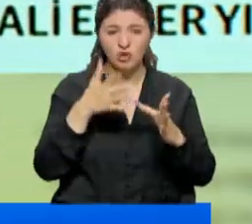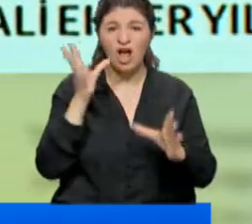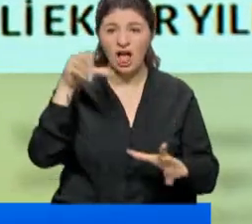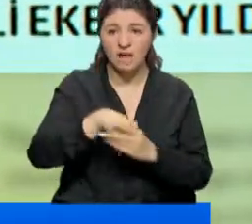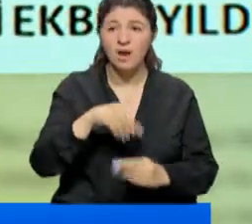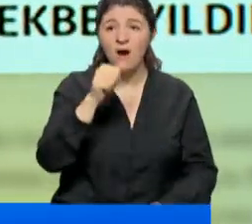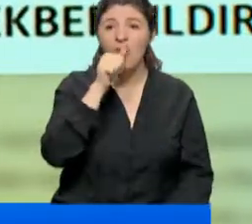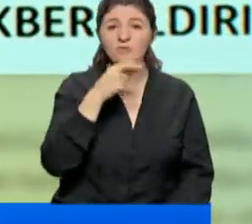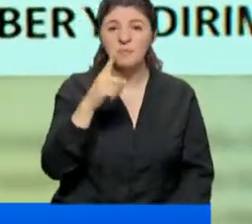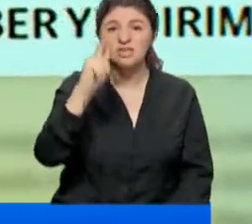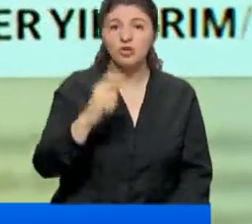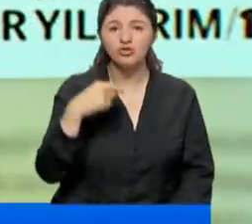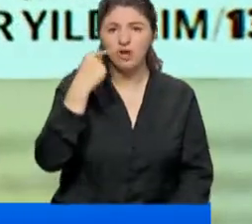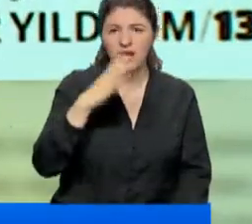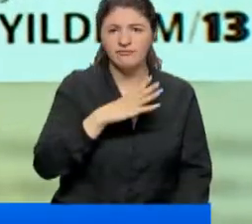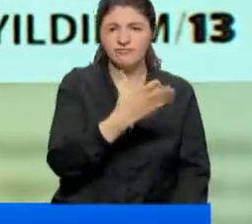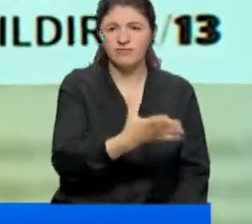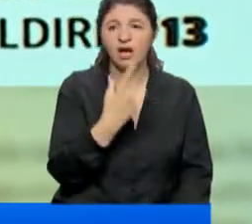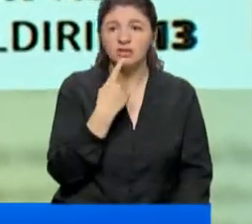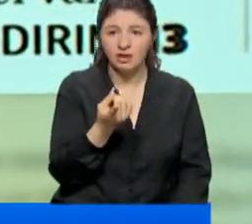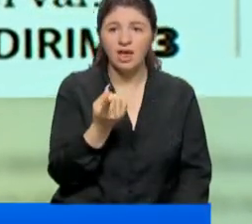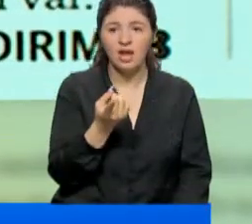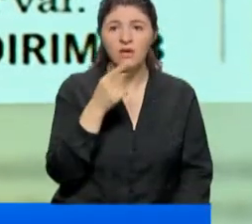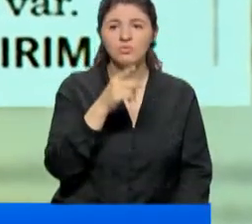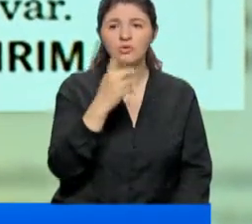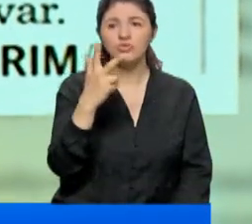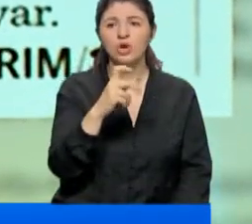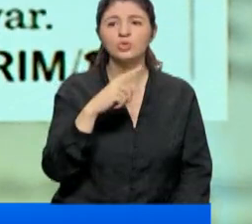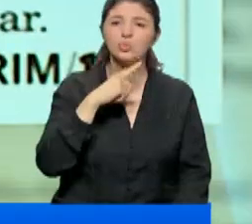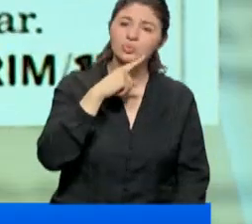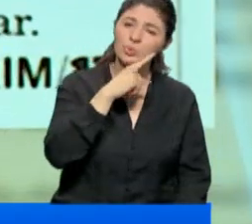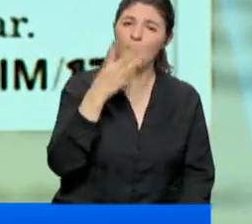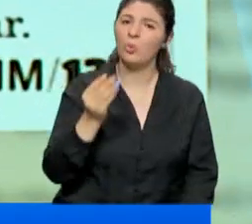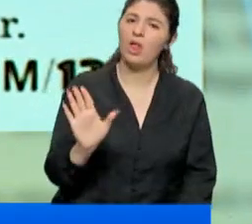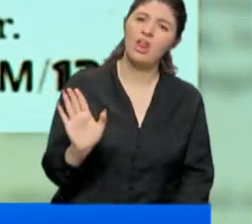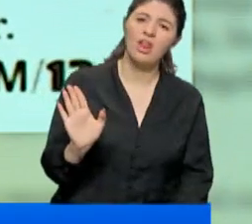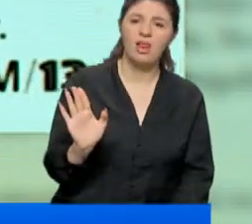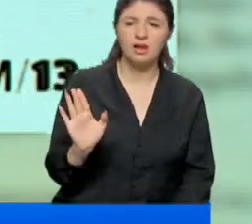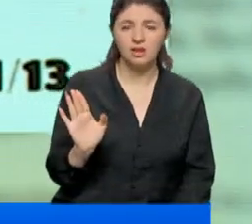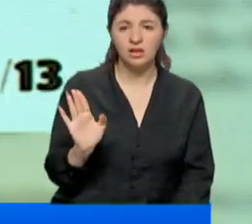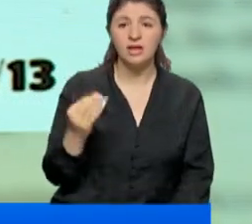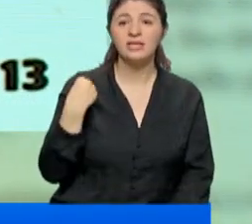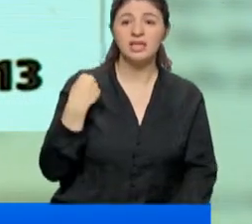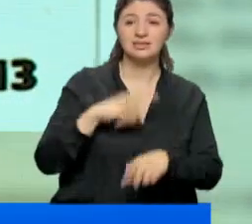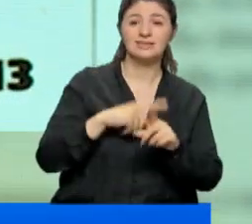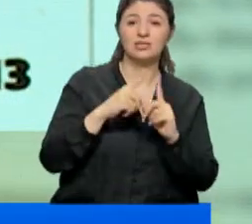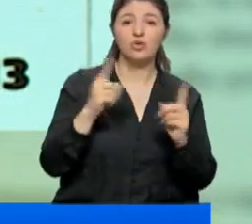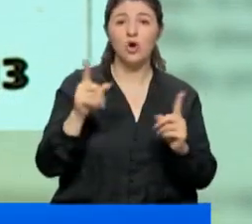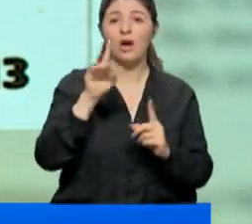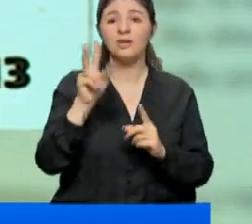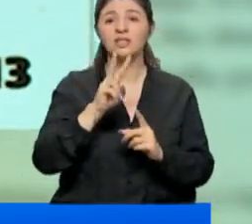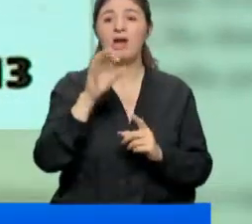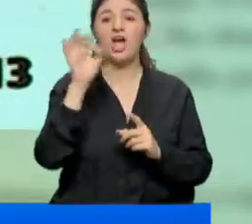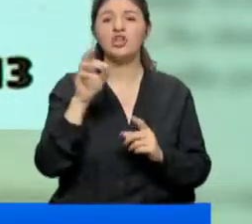dahil 600 bin ton şekeri bulunduğuna işaret ederek bu da Üç ayı zor çıkarır yeni sezonun